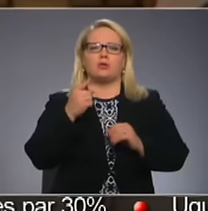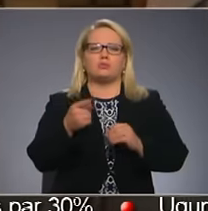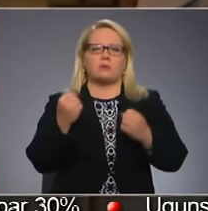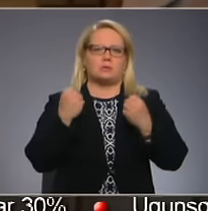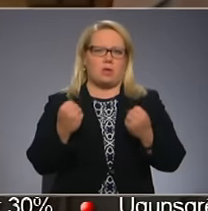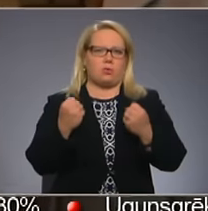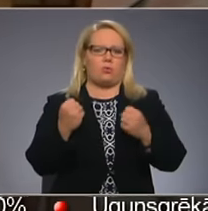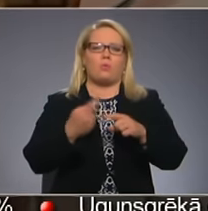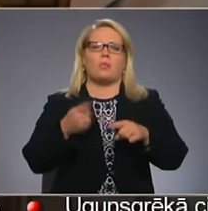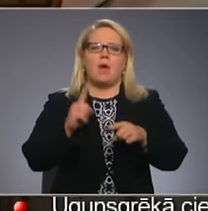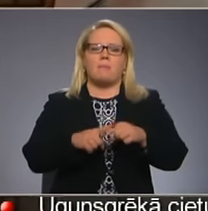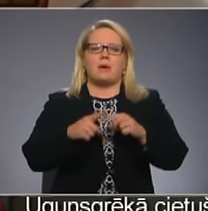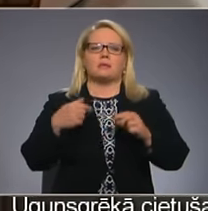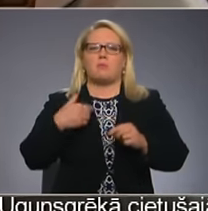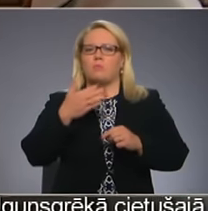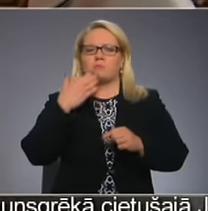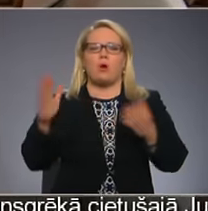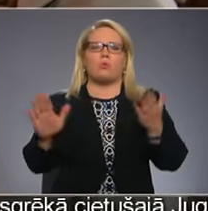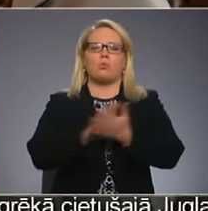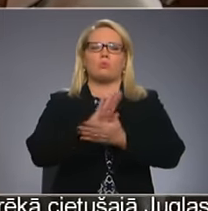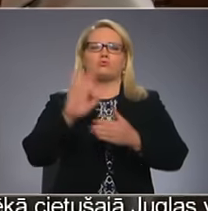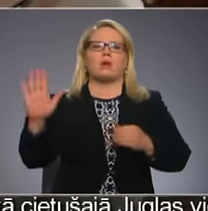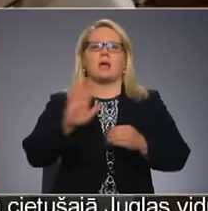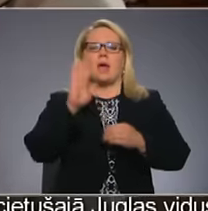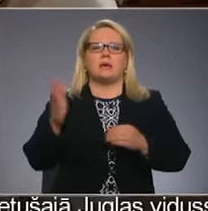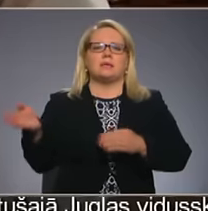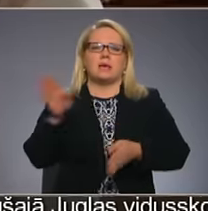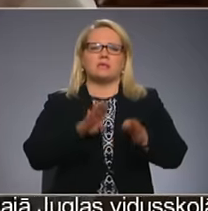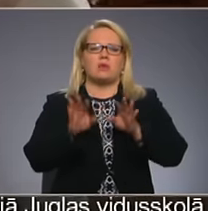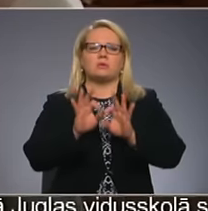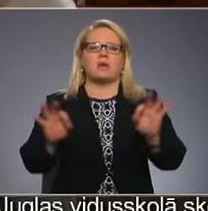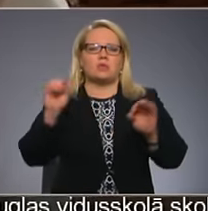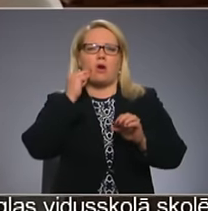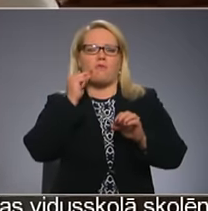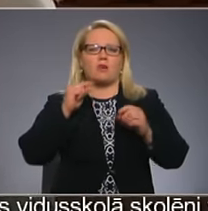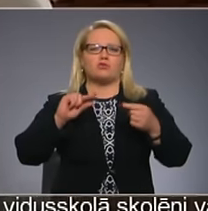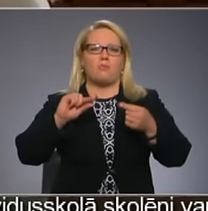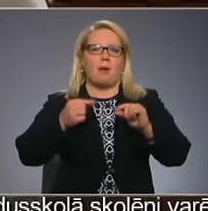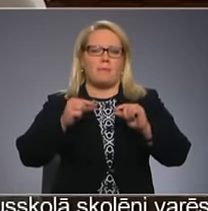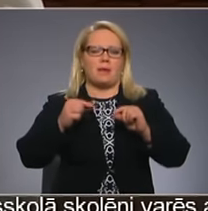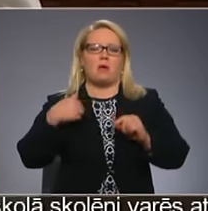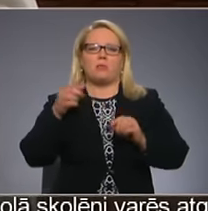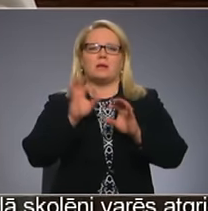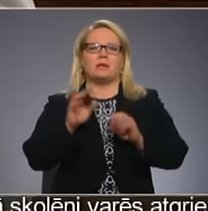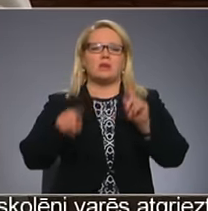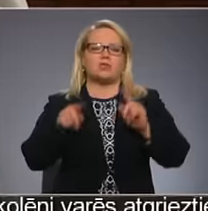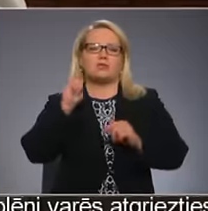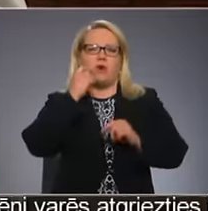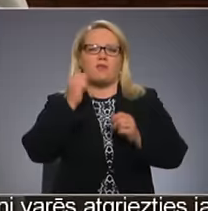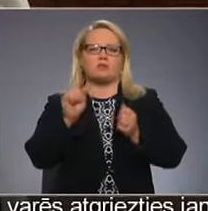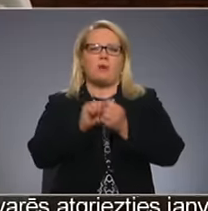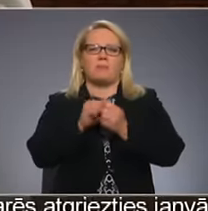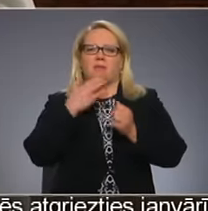saturu. Tāpēc, ka mums nav tukša gaisa iesaiņot skaistā konfekšpapīrītī, mums kādreiz konfekšpapīrītis nav tik skaists, bet mums